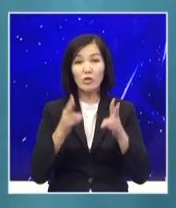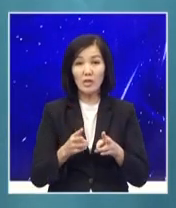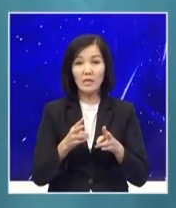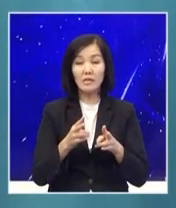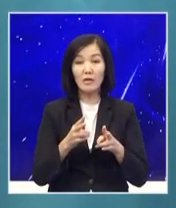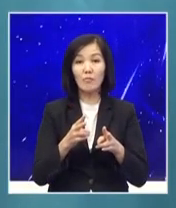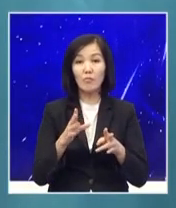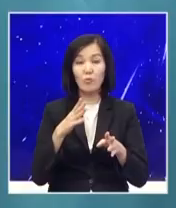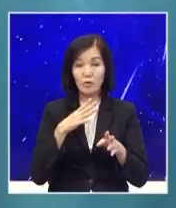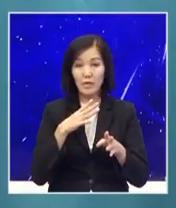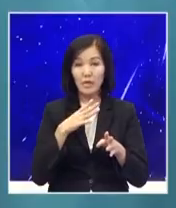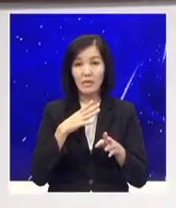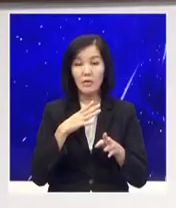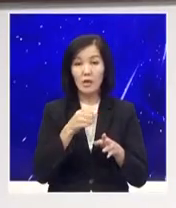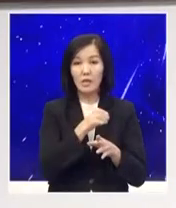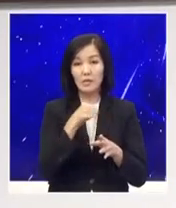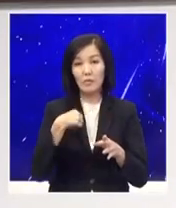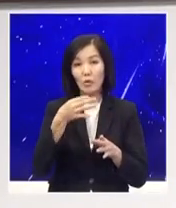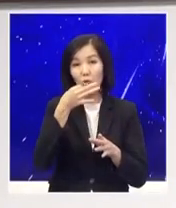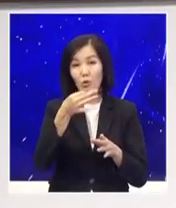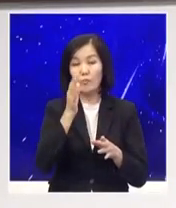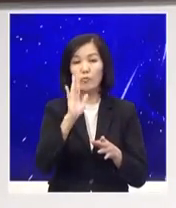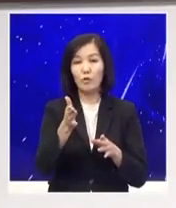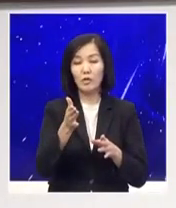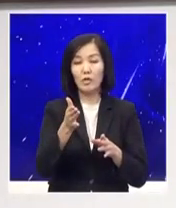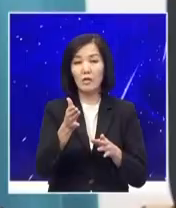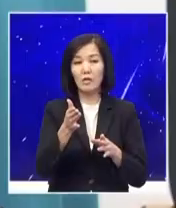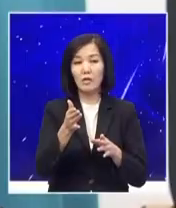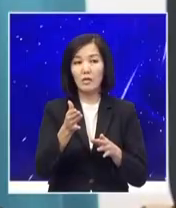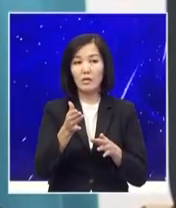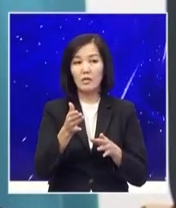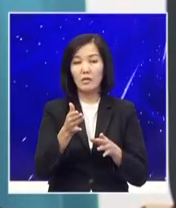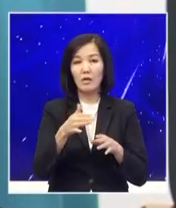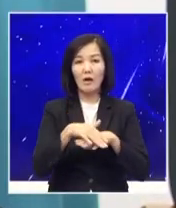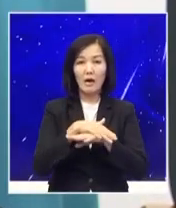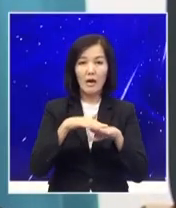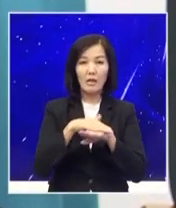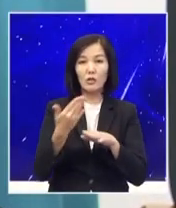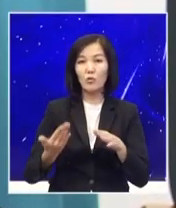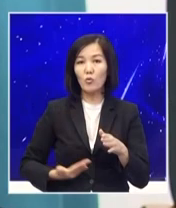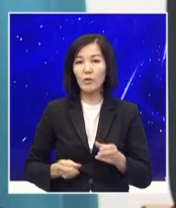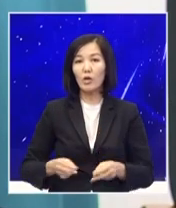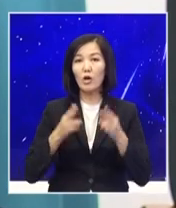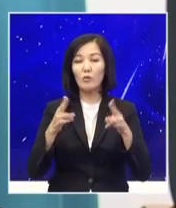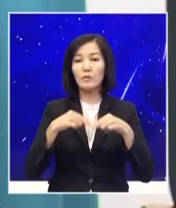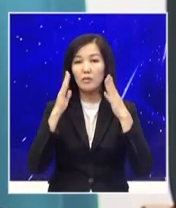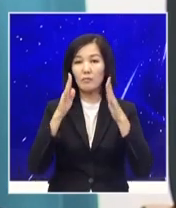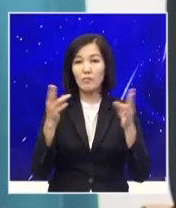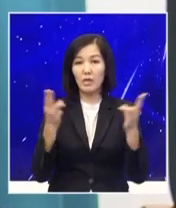сұрасаңдар, тікелей жауапты боласыздар. Сонда бұл елдің өмірінің қауіпсіздігін ойлап